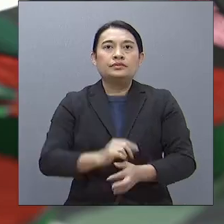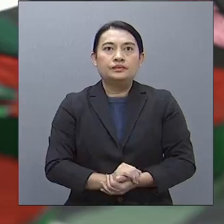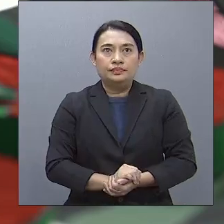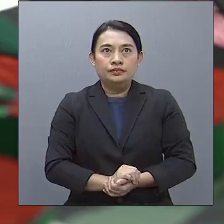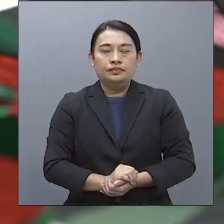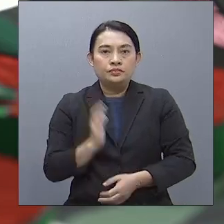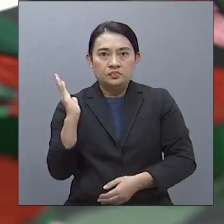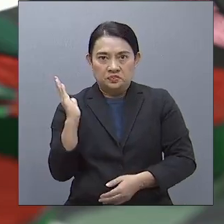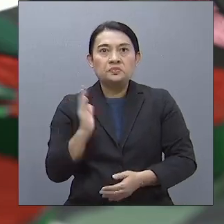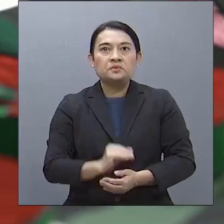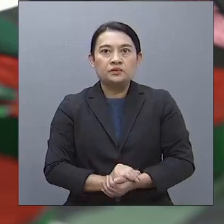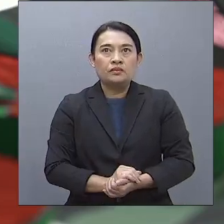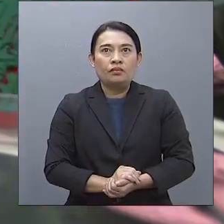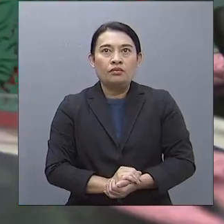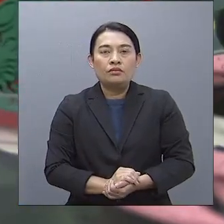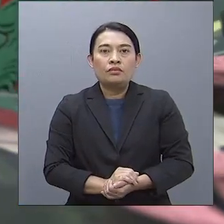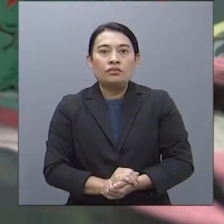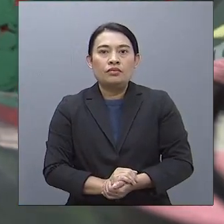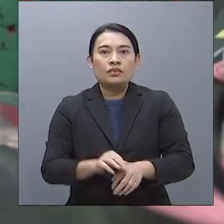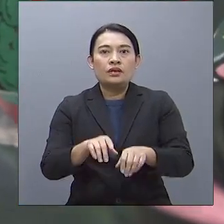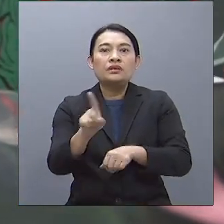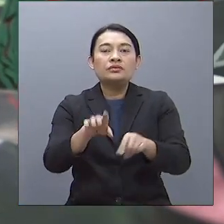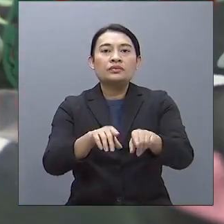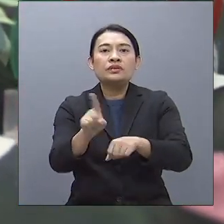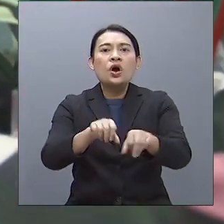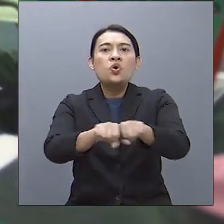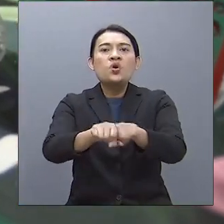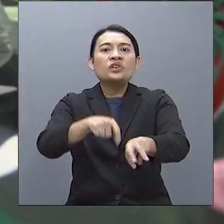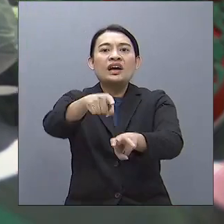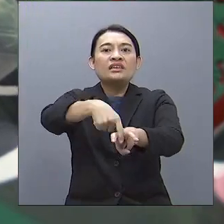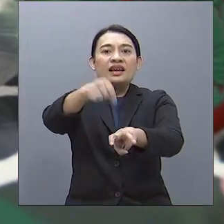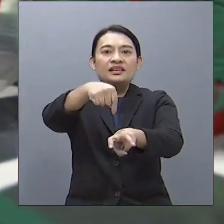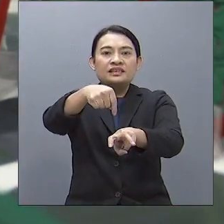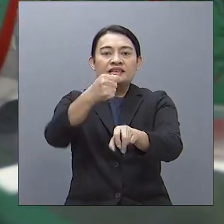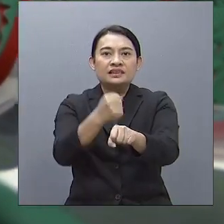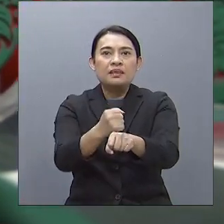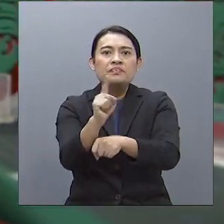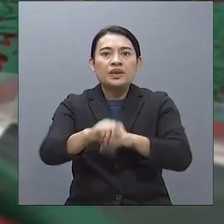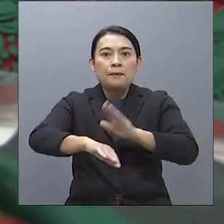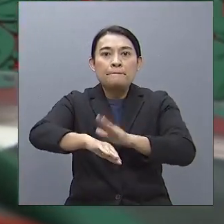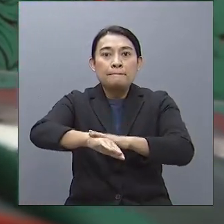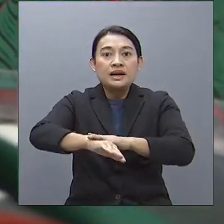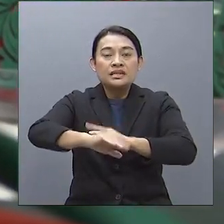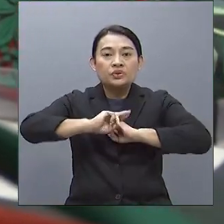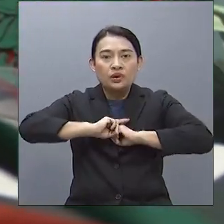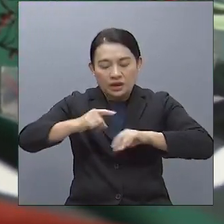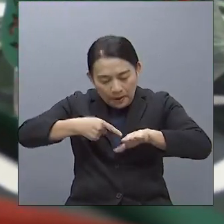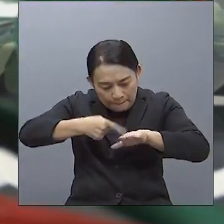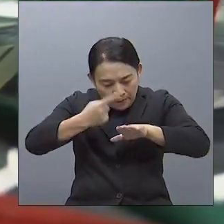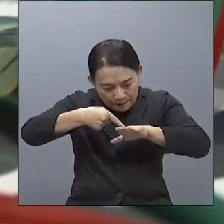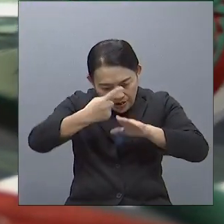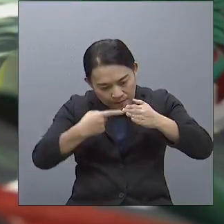ดูผลงานก่อนคุณผู้ชมรองเท้าแตะแกะลายทำด้วยมือหลายคนเห็นจะกล้าใช้ไหมเนี่ยทำไมมันสวยขน